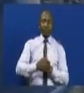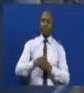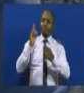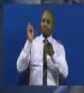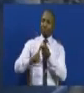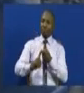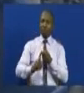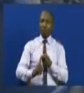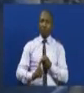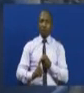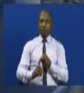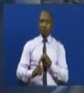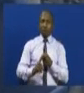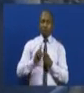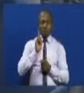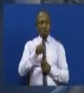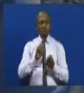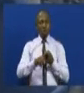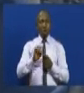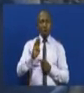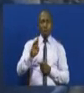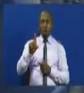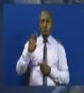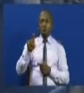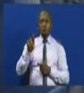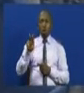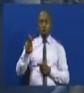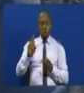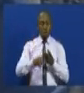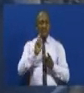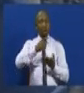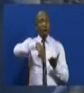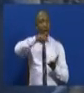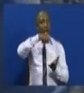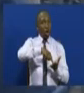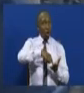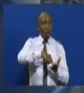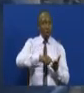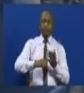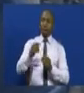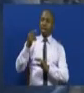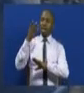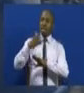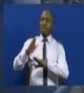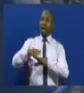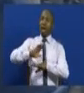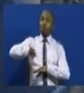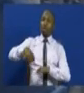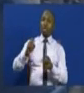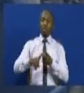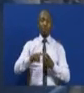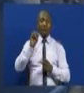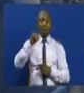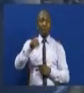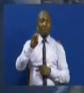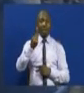kwanza ni mlungulungu, ziko Kariakoo, nenda ununue unga wake, chukua na tangawizi, chukua na